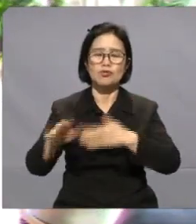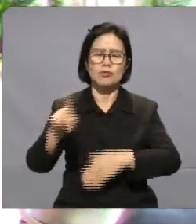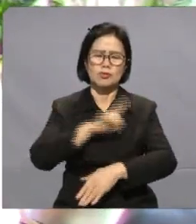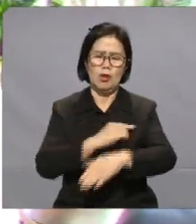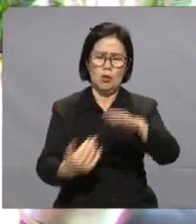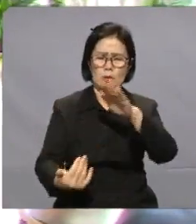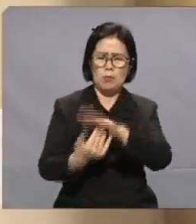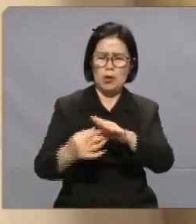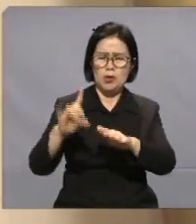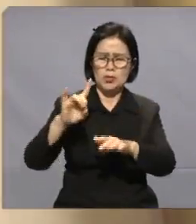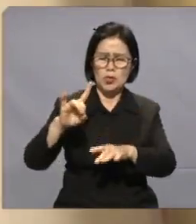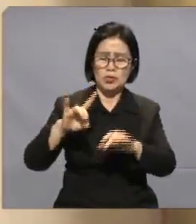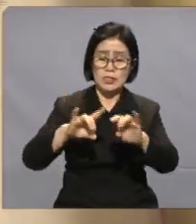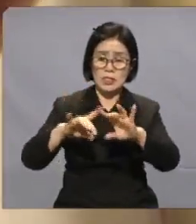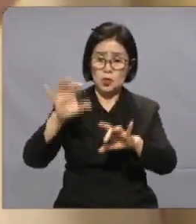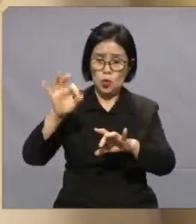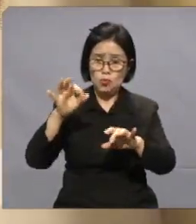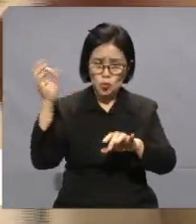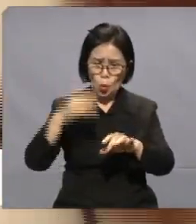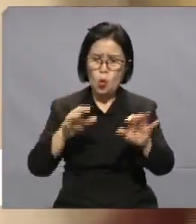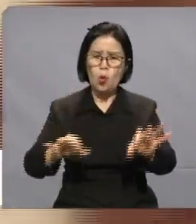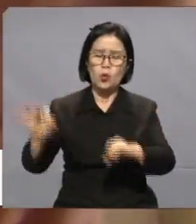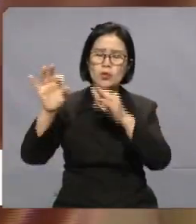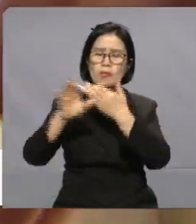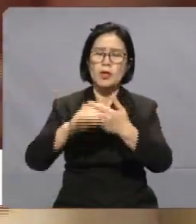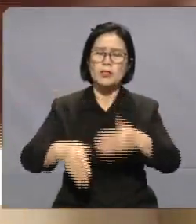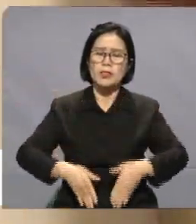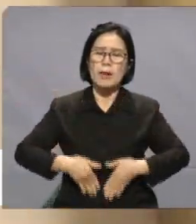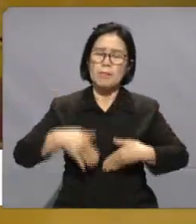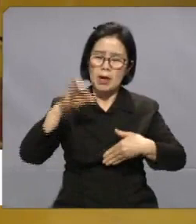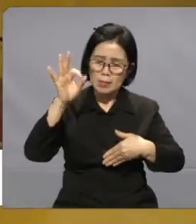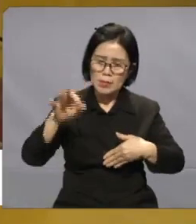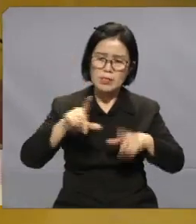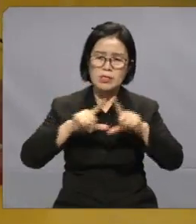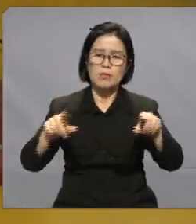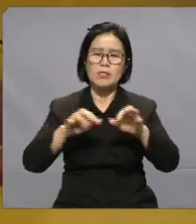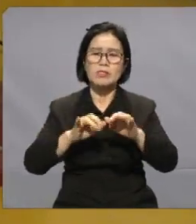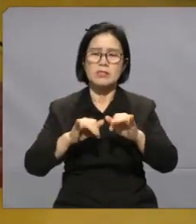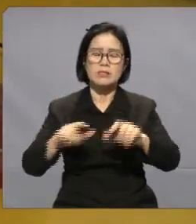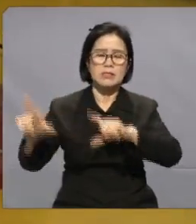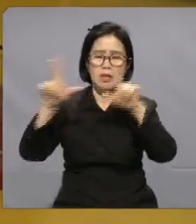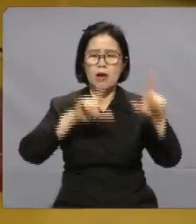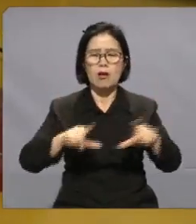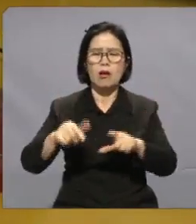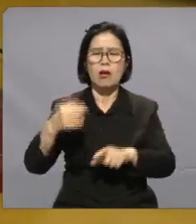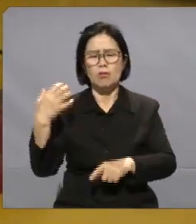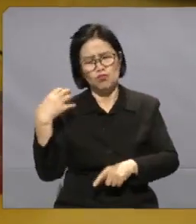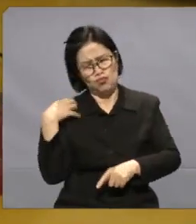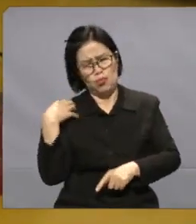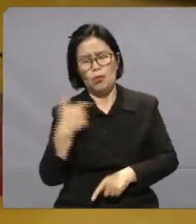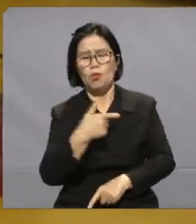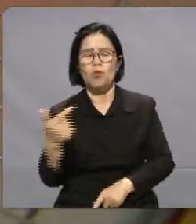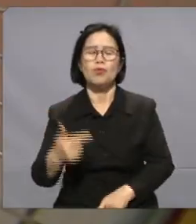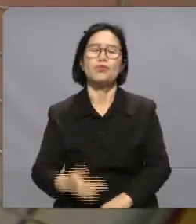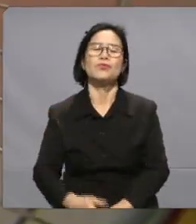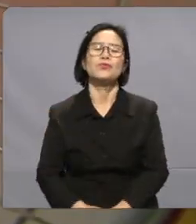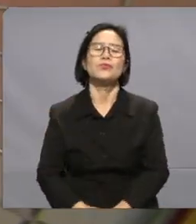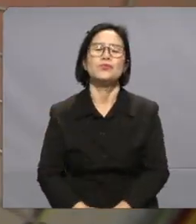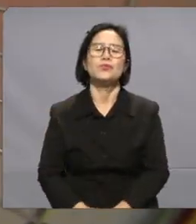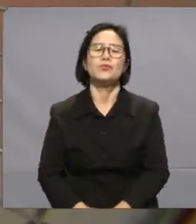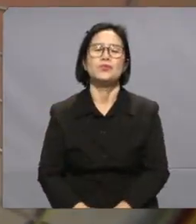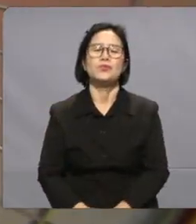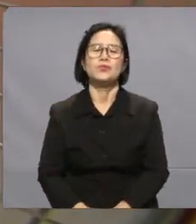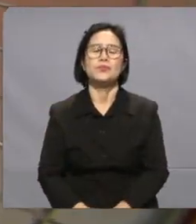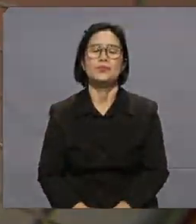폭을 기록했던 전기요금이 떠오르면 난방비 인상에 이어 서민 생활에 또 다른 부담이 될 수 있습니다 OBS